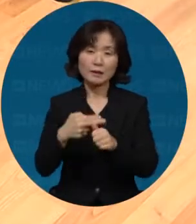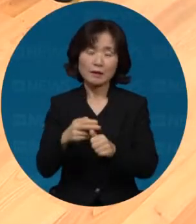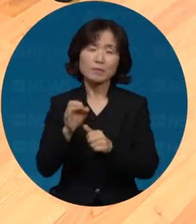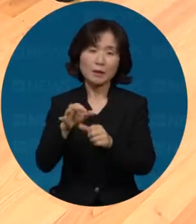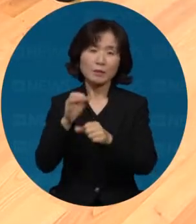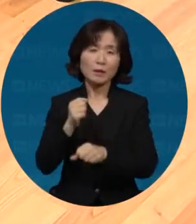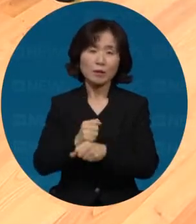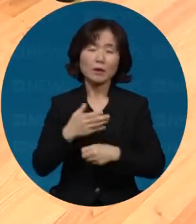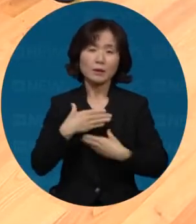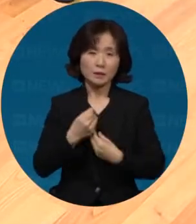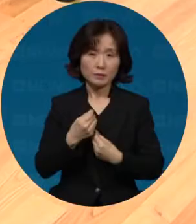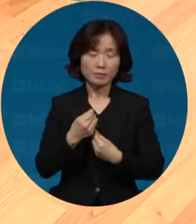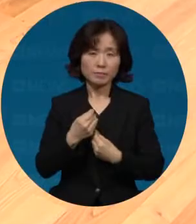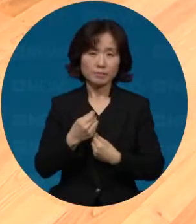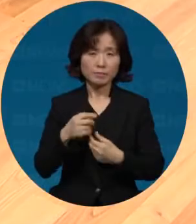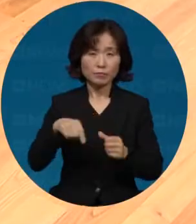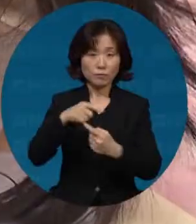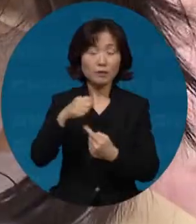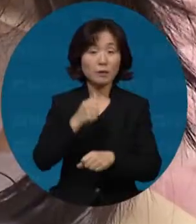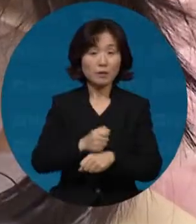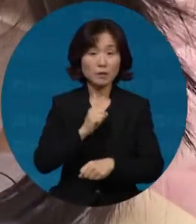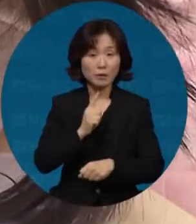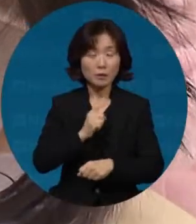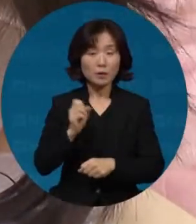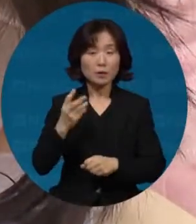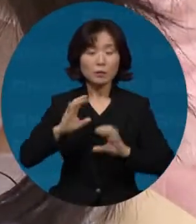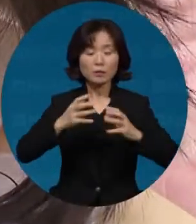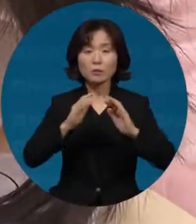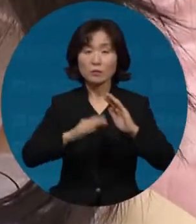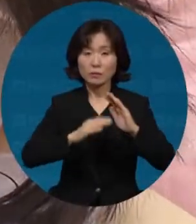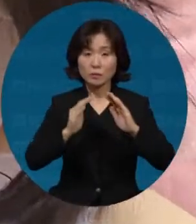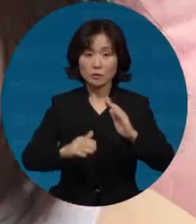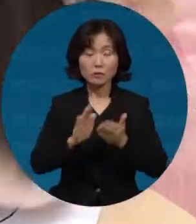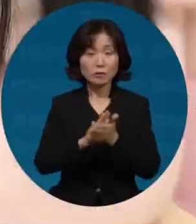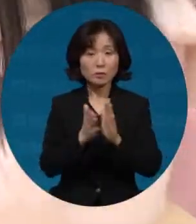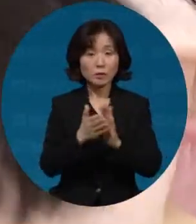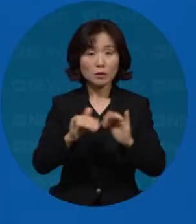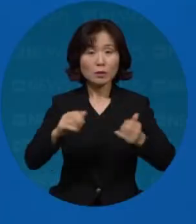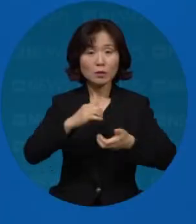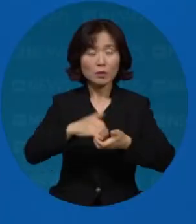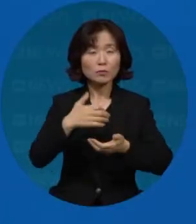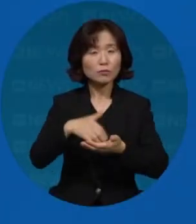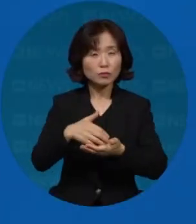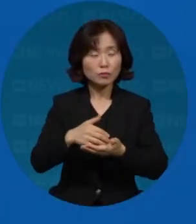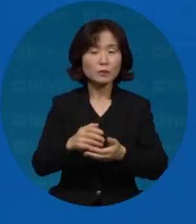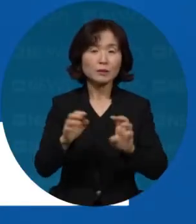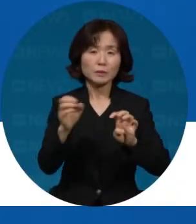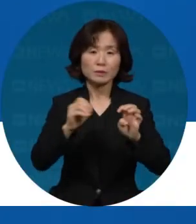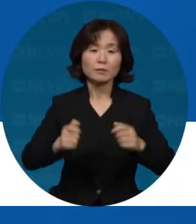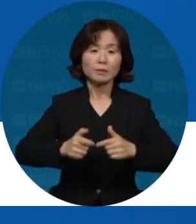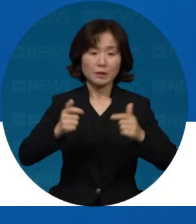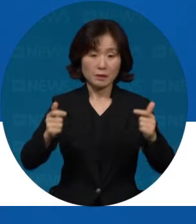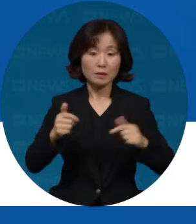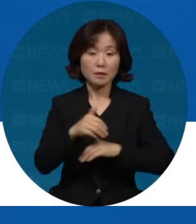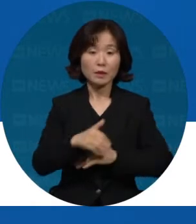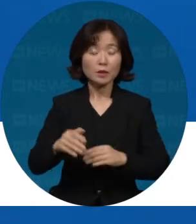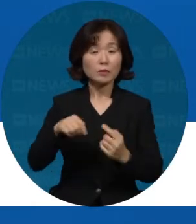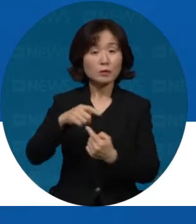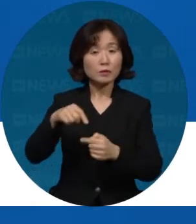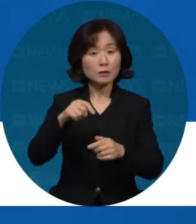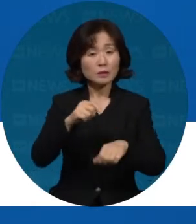또 국공립 유치원에 입학할 수 있는 정원을 올해 40% 까지 확대하기로 했습니다 운영시간 다양하나